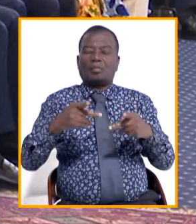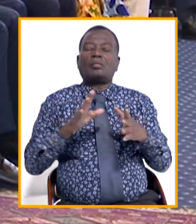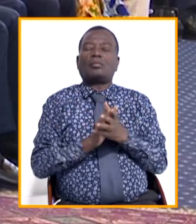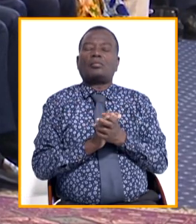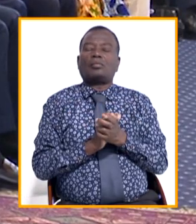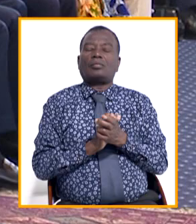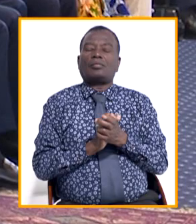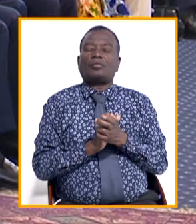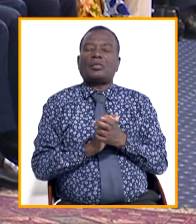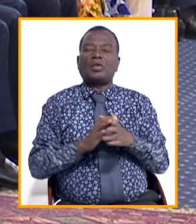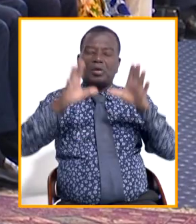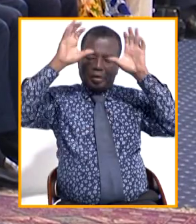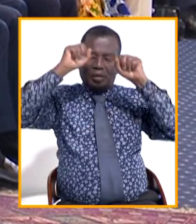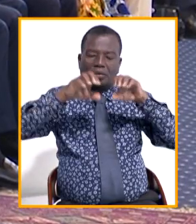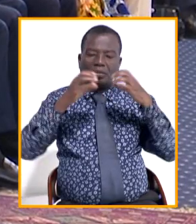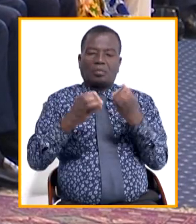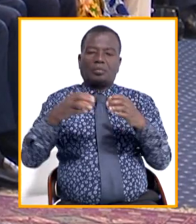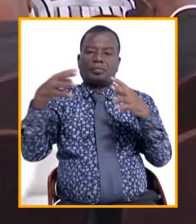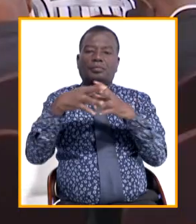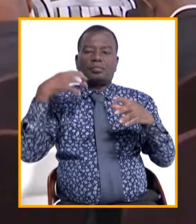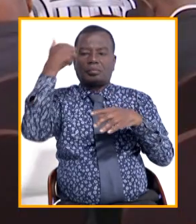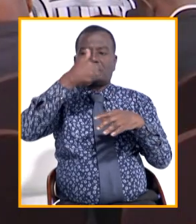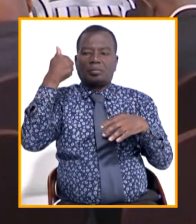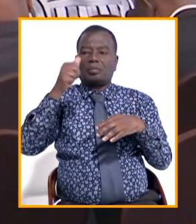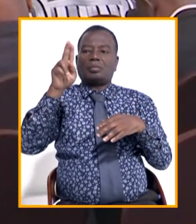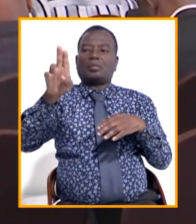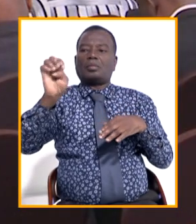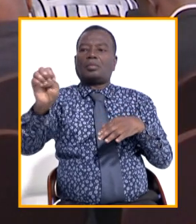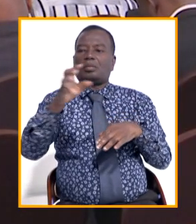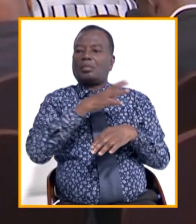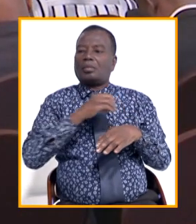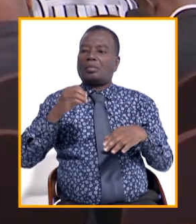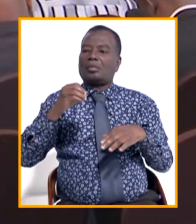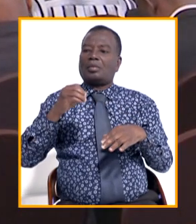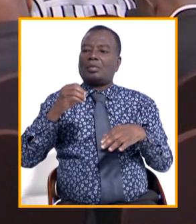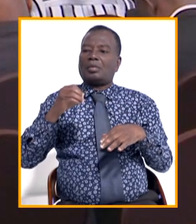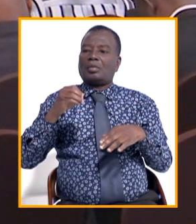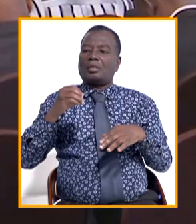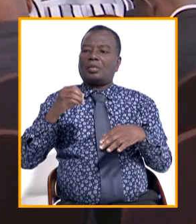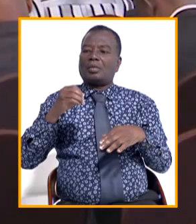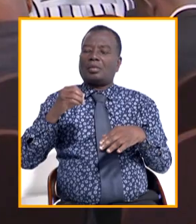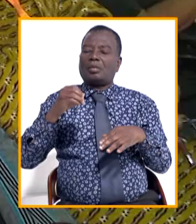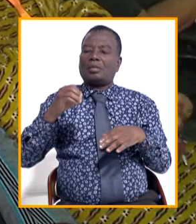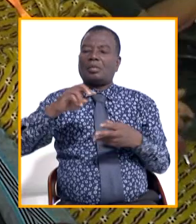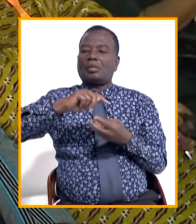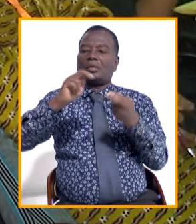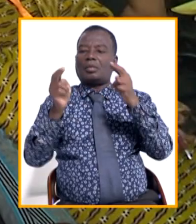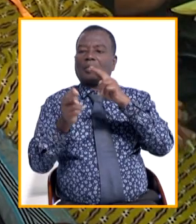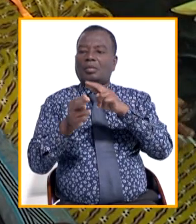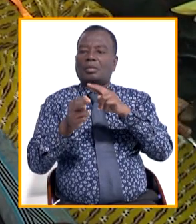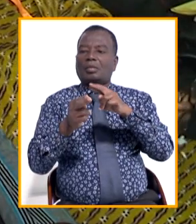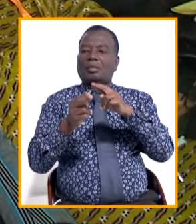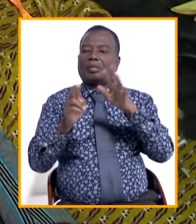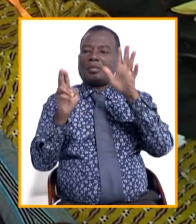également du président de la Commission de l'Union africaine, du représentant du secrétaire général de l'ONU, des représentants